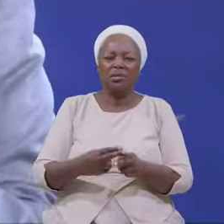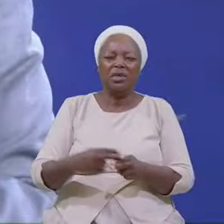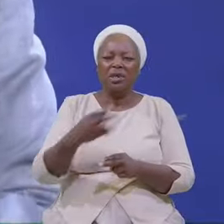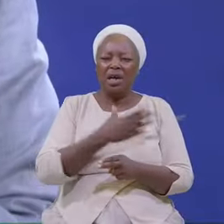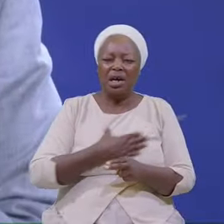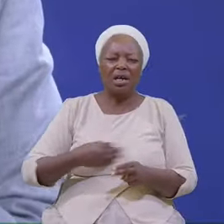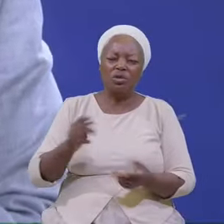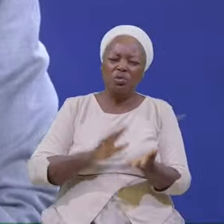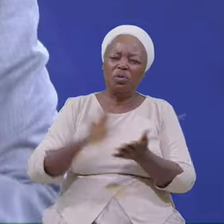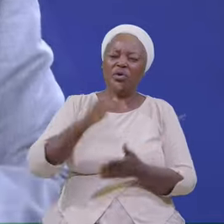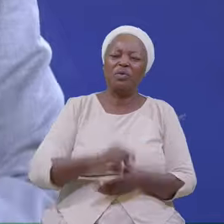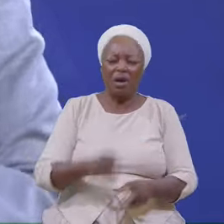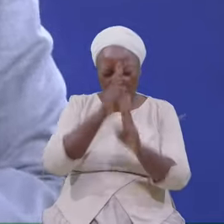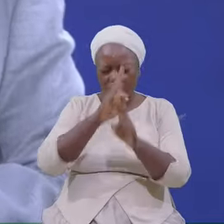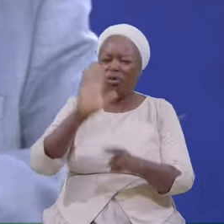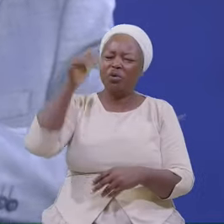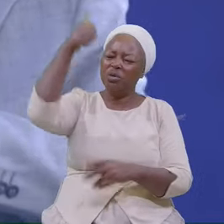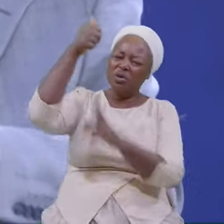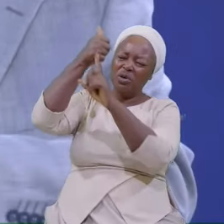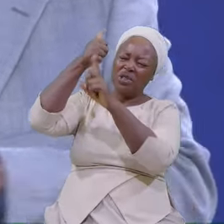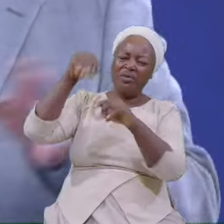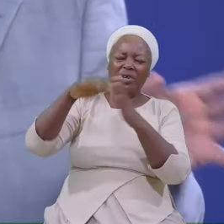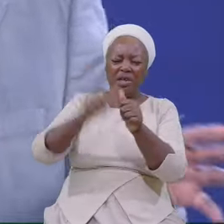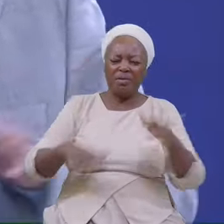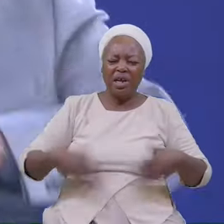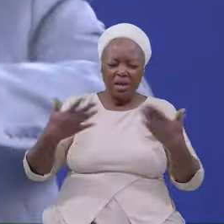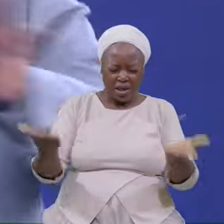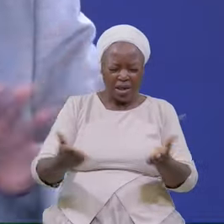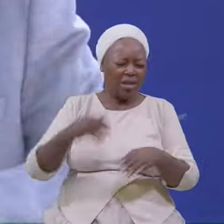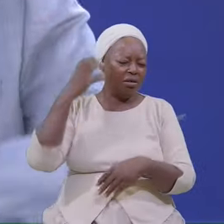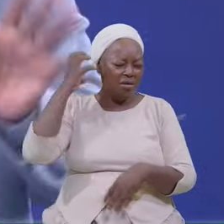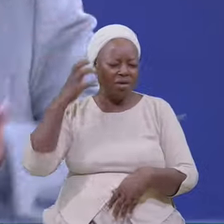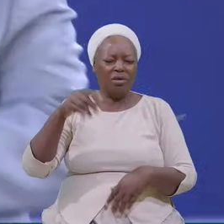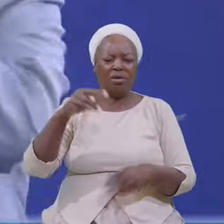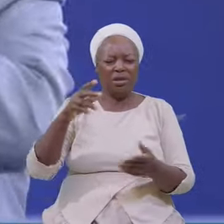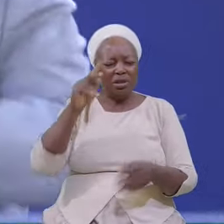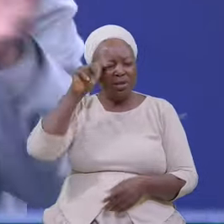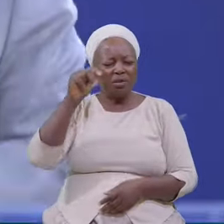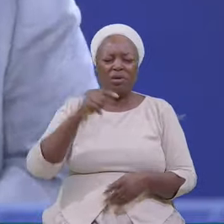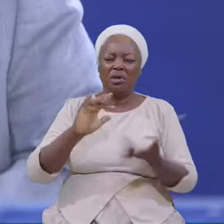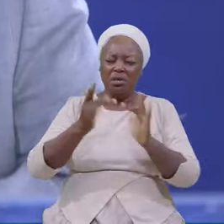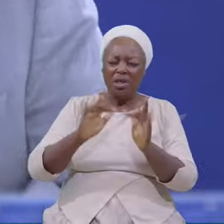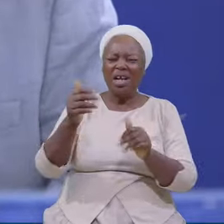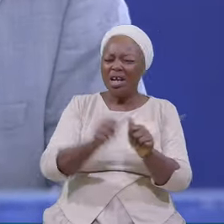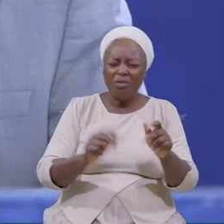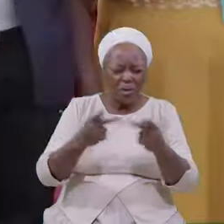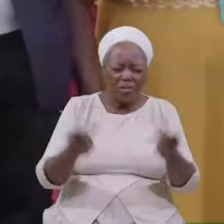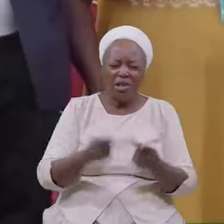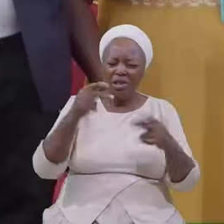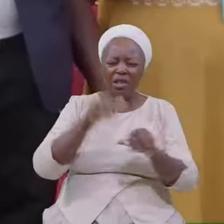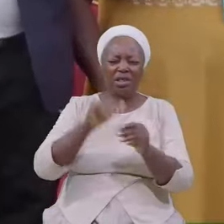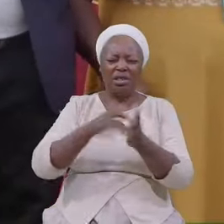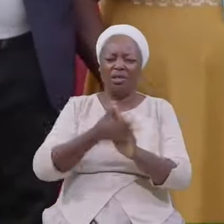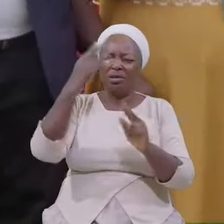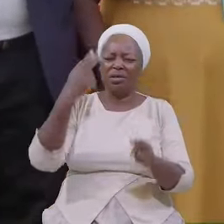Glorify yourself in every life over here, on the radio, on the television, online, everywhere in Jesus'